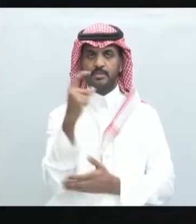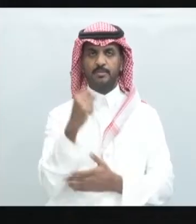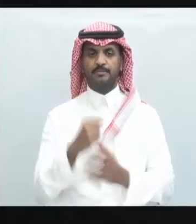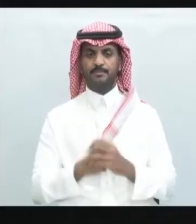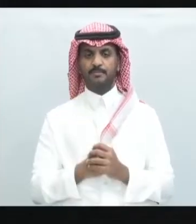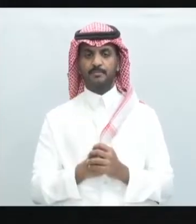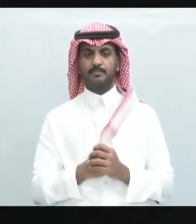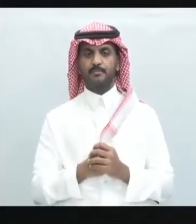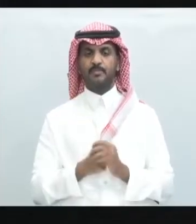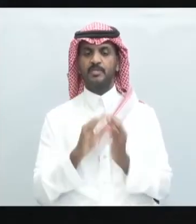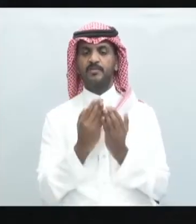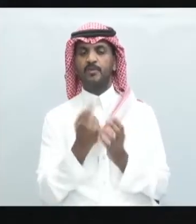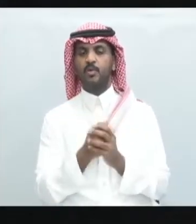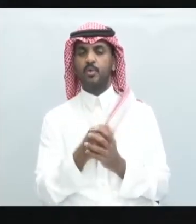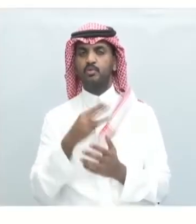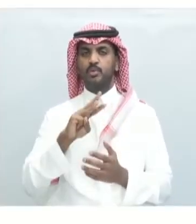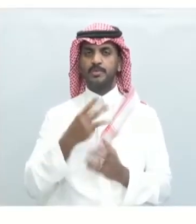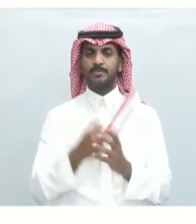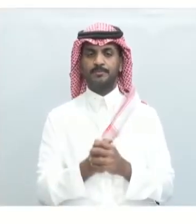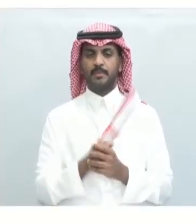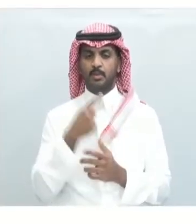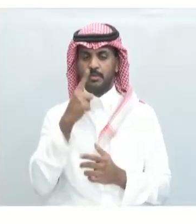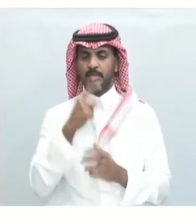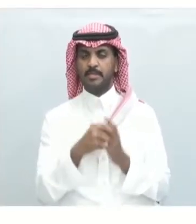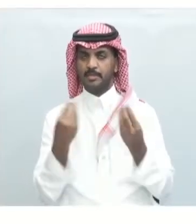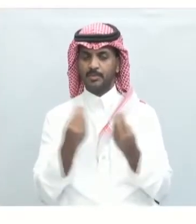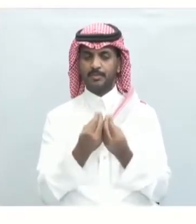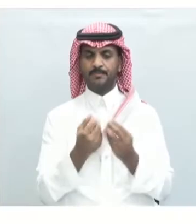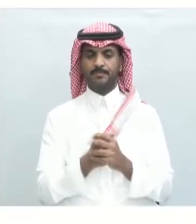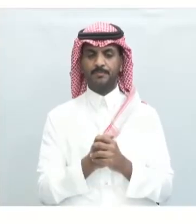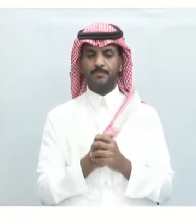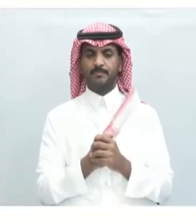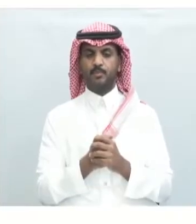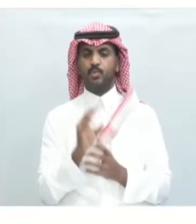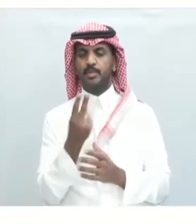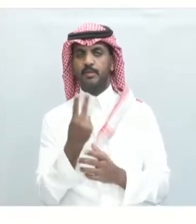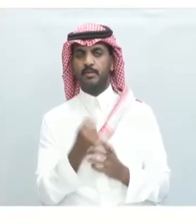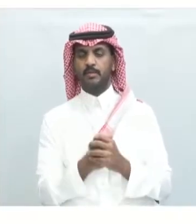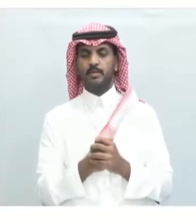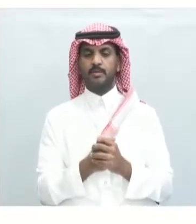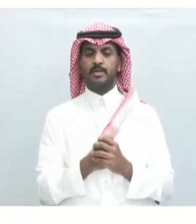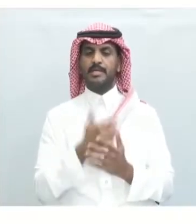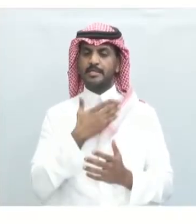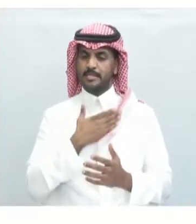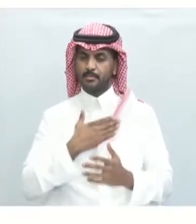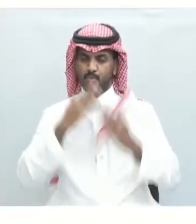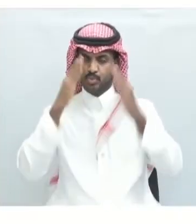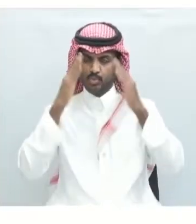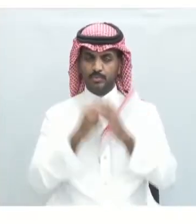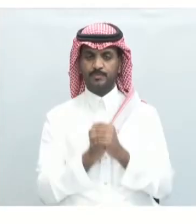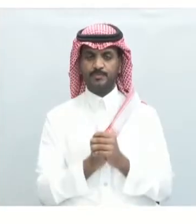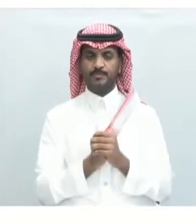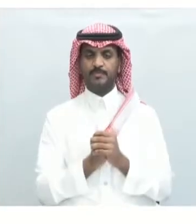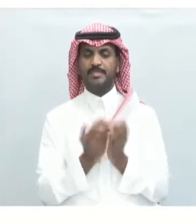الاسلاميه للصف الاول المتوسط اليوم باذن الله سنكون سويا في الوحده الثانيه الصبر والشكر الدرس الرابع